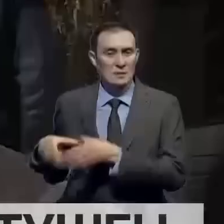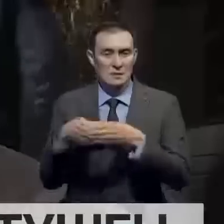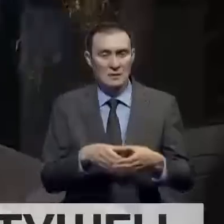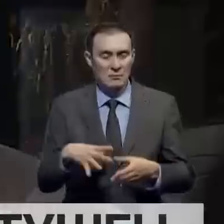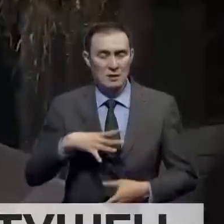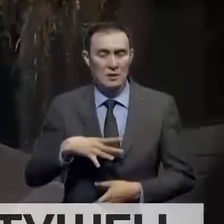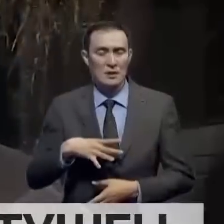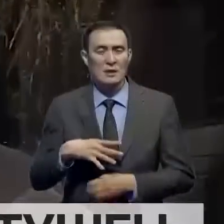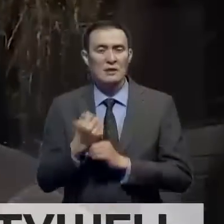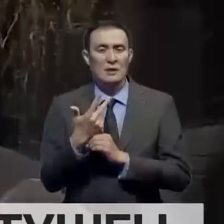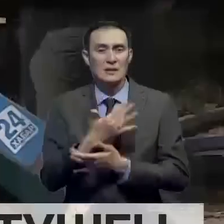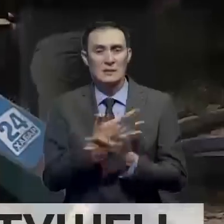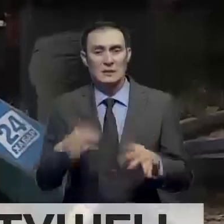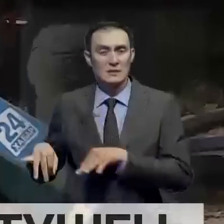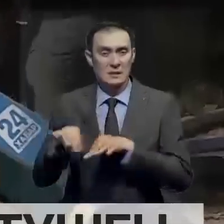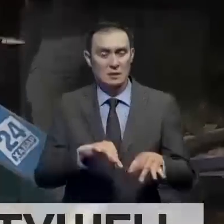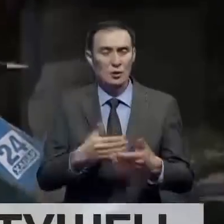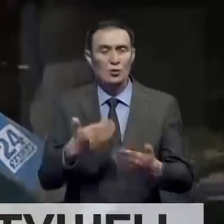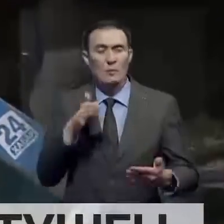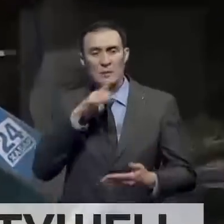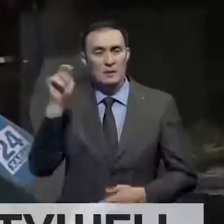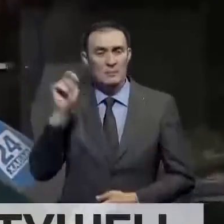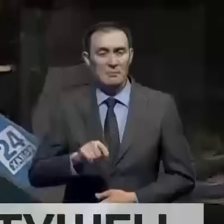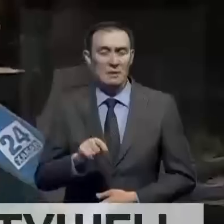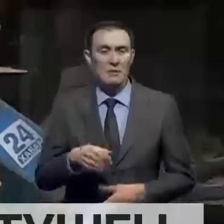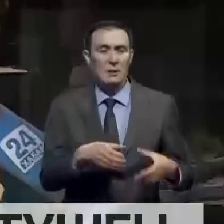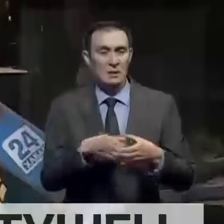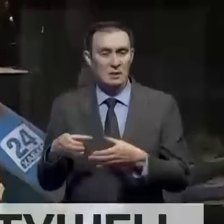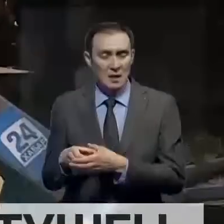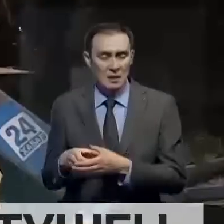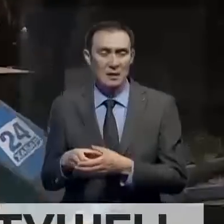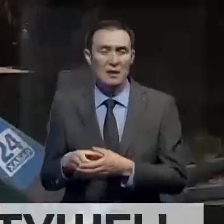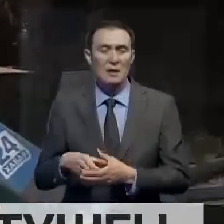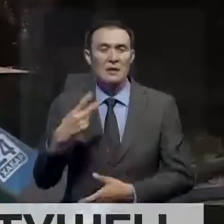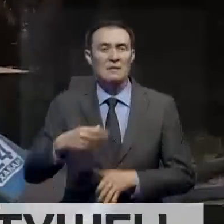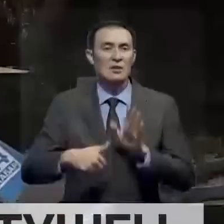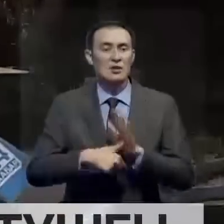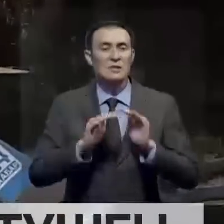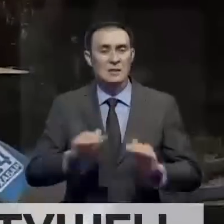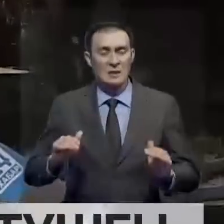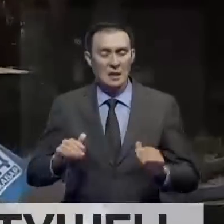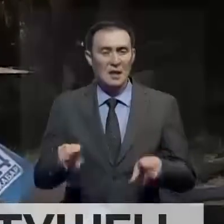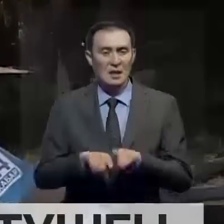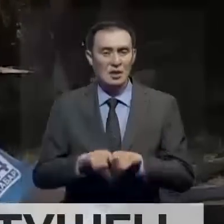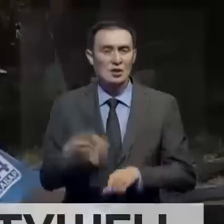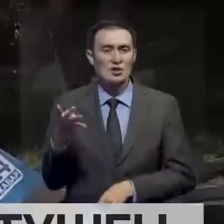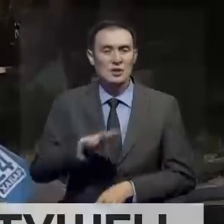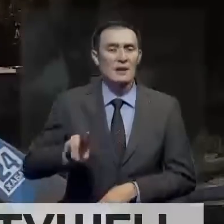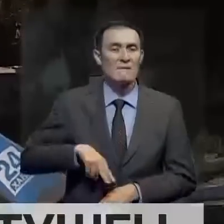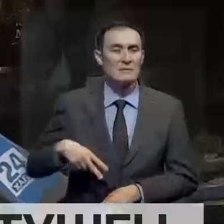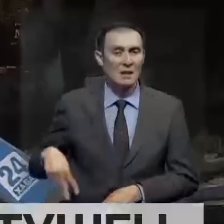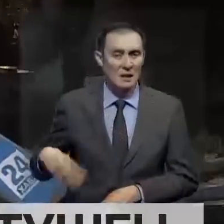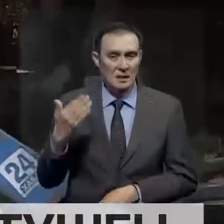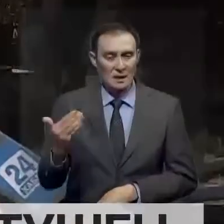а также 13 единиц техники. До момента прибытия пожарных подразделений 26 детей, а также 4